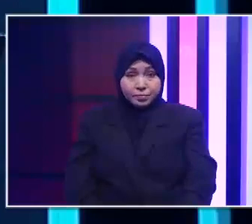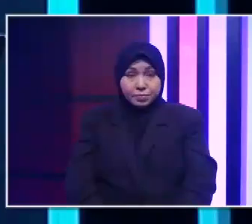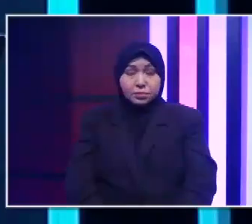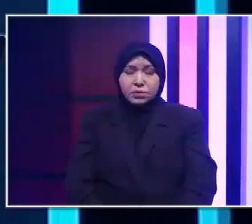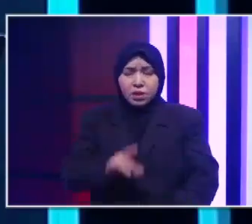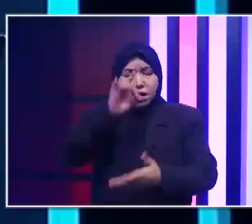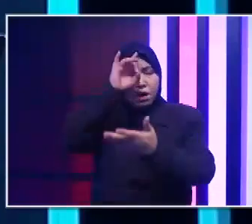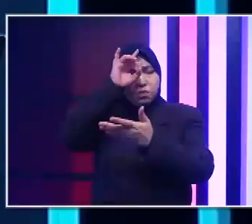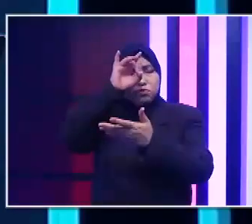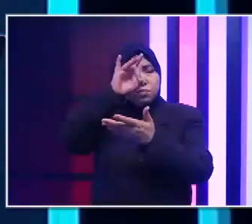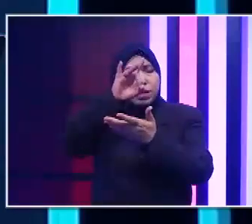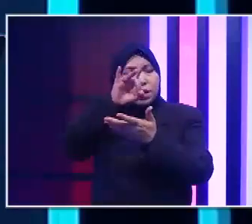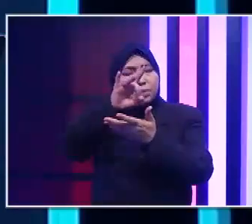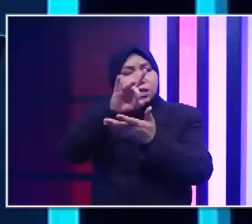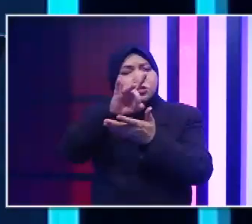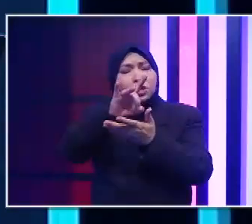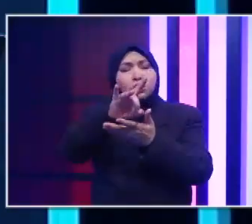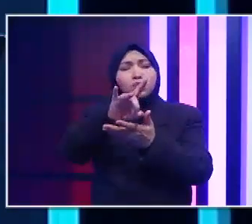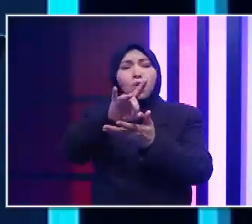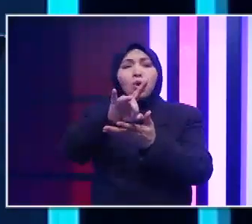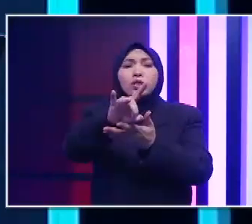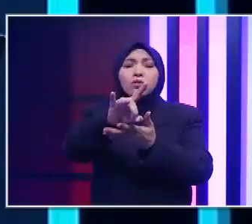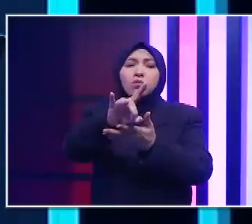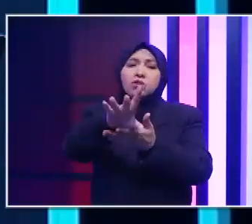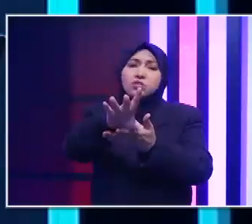Hai tahu dzubillah himinas